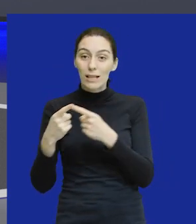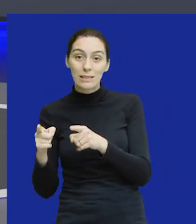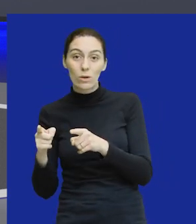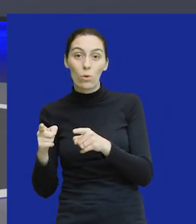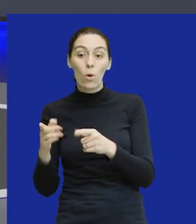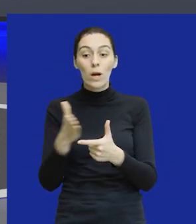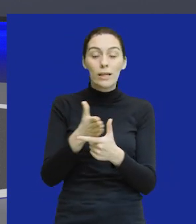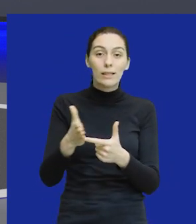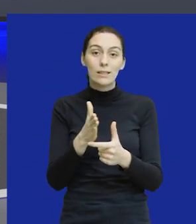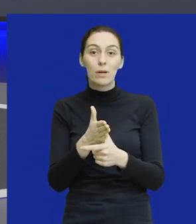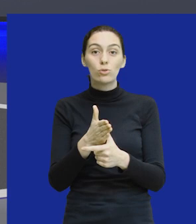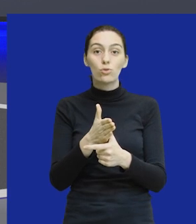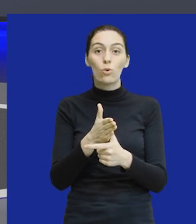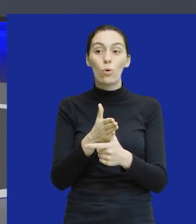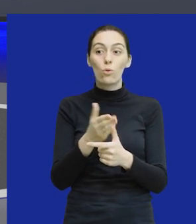štokavskog i,